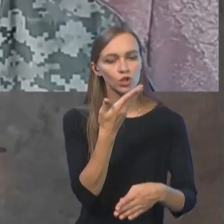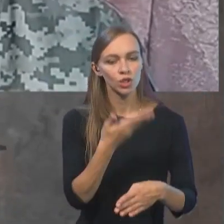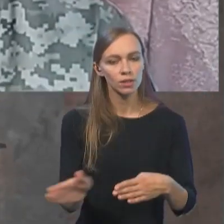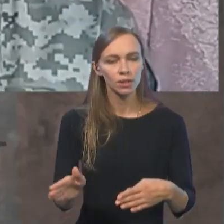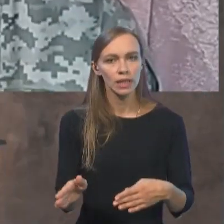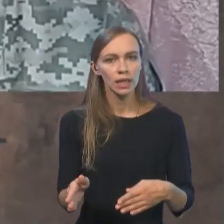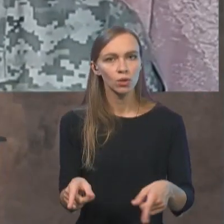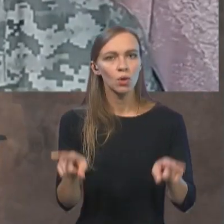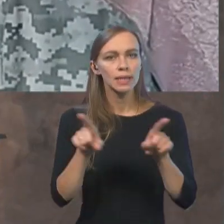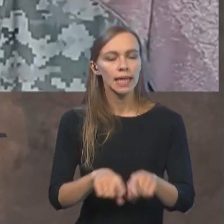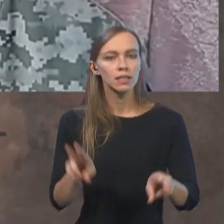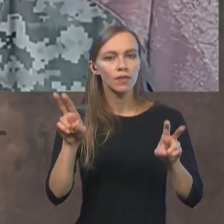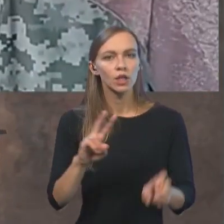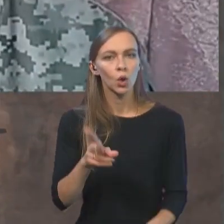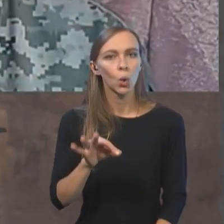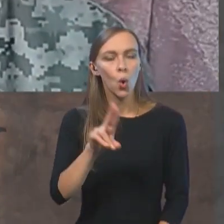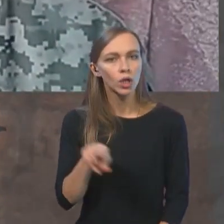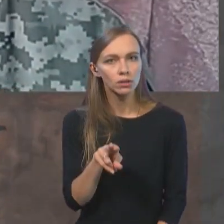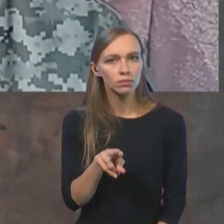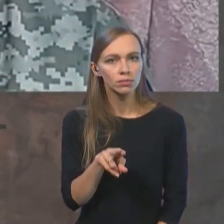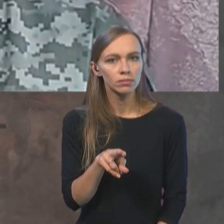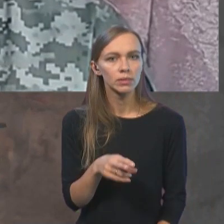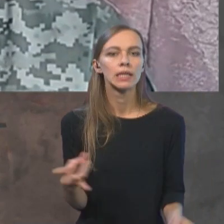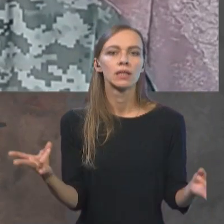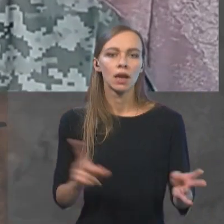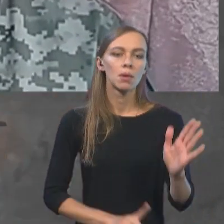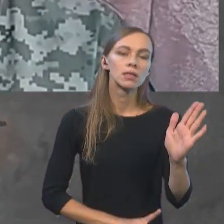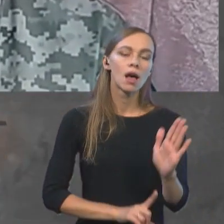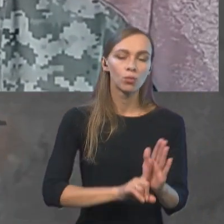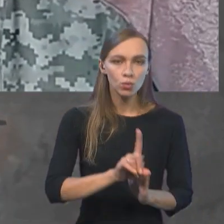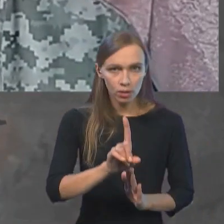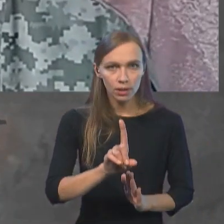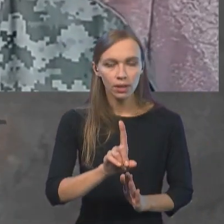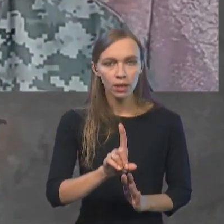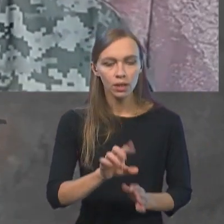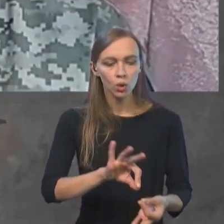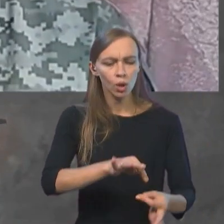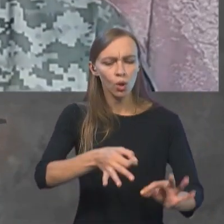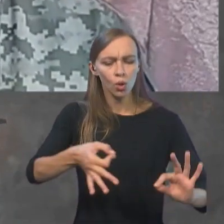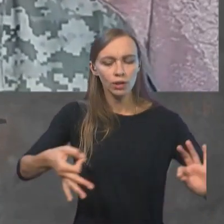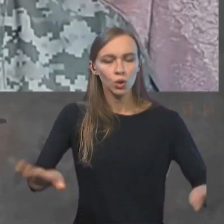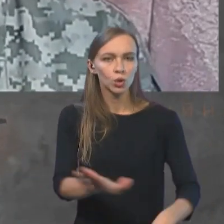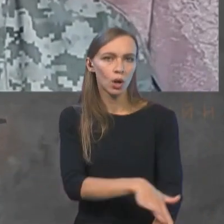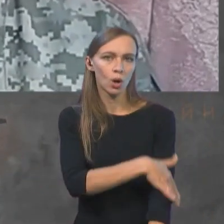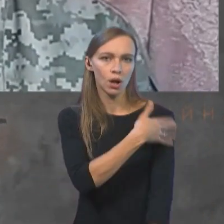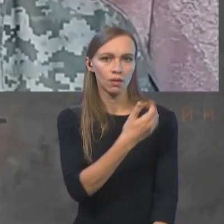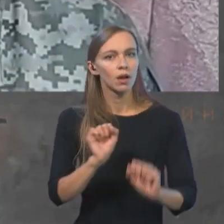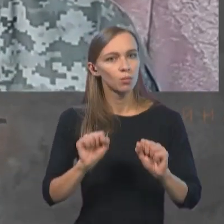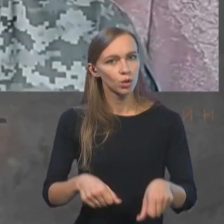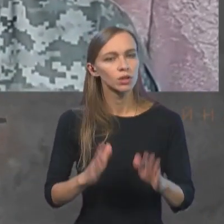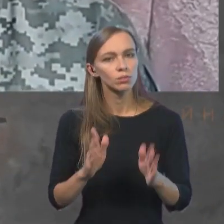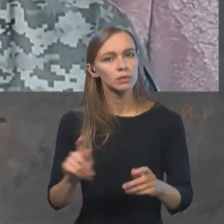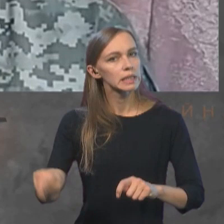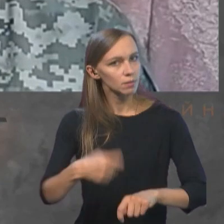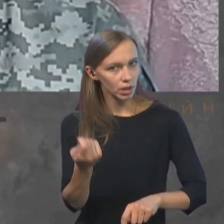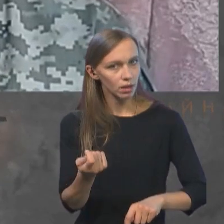коду, а потім цей код ще треба обов'язково запустити. І ланцюжок дуже-дуже довгий. І чи може бути збій? Десь